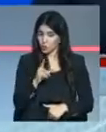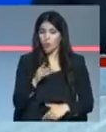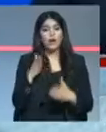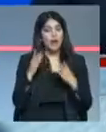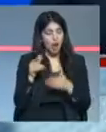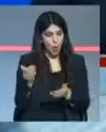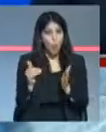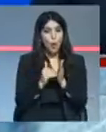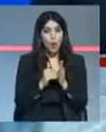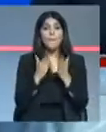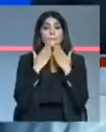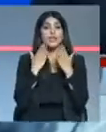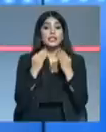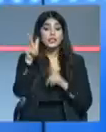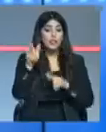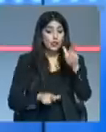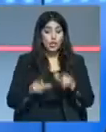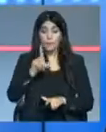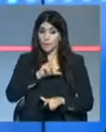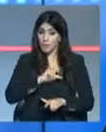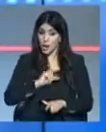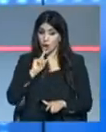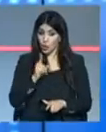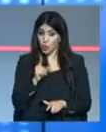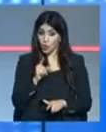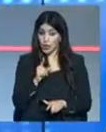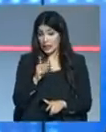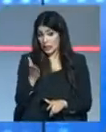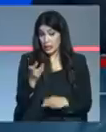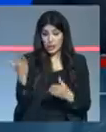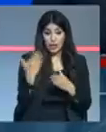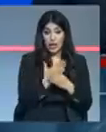بالشكر للوحدات الامنيه لما تحدث به من حده